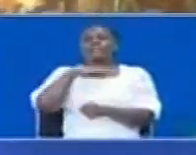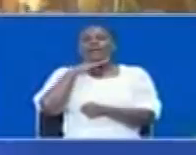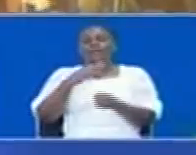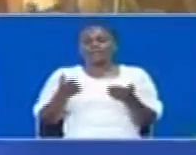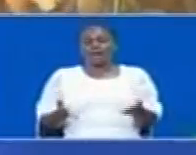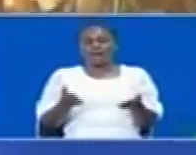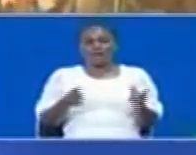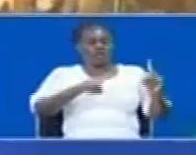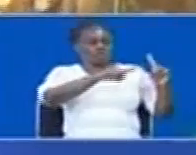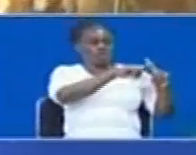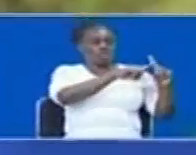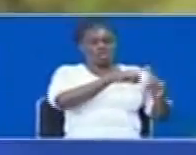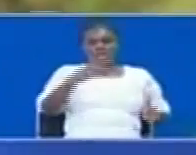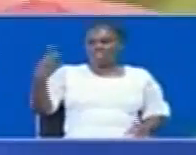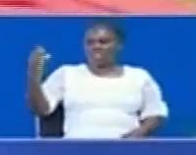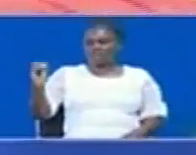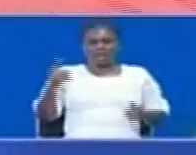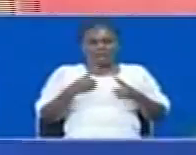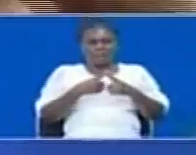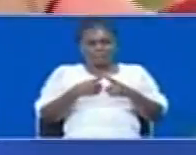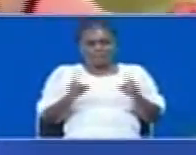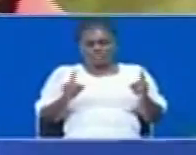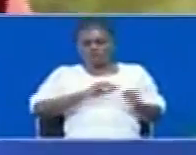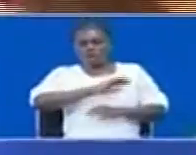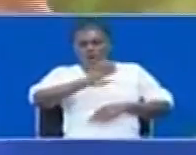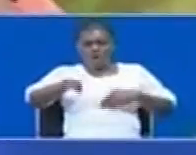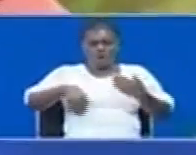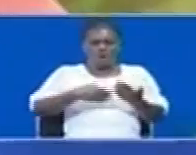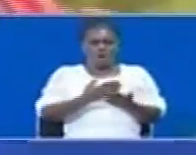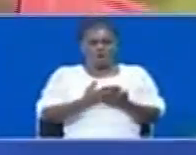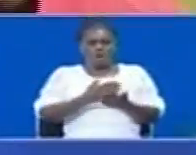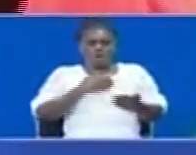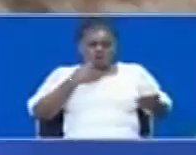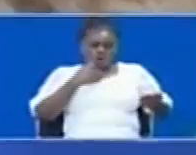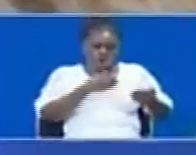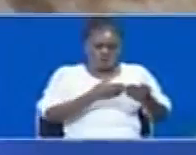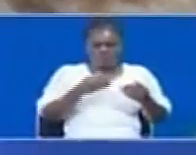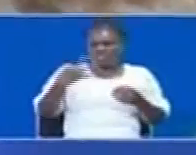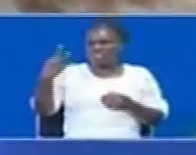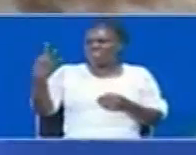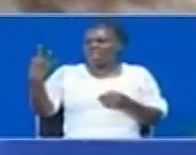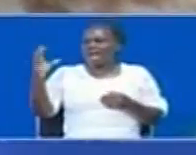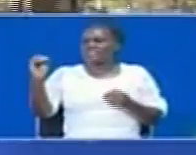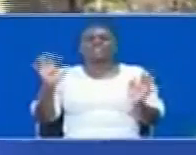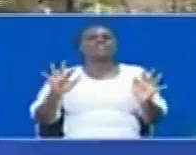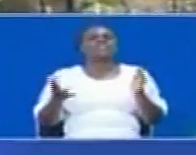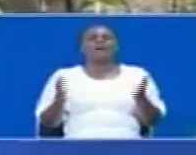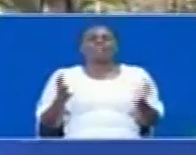lake la jumla ya ng'ombe 30. Lakini kwa vile yote karibu ng'ombe 80 na kitu. Na